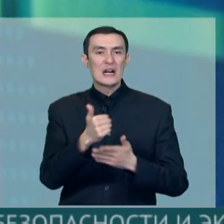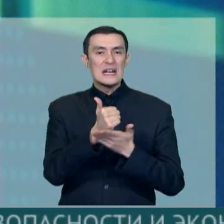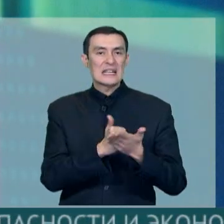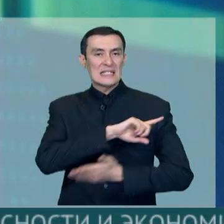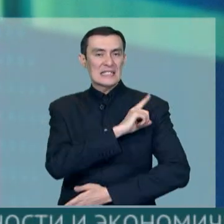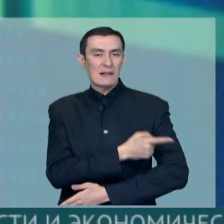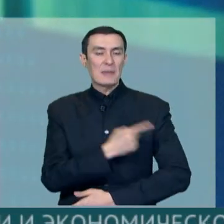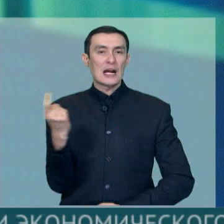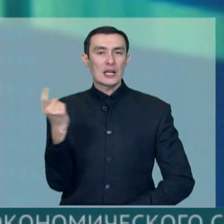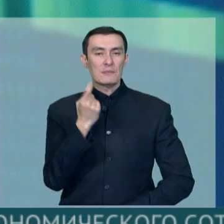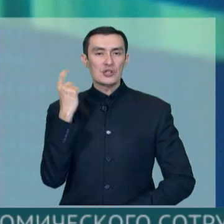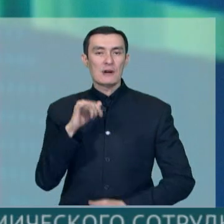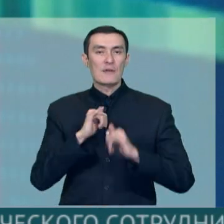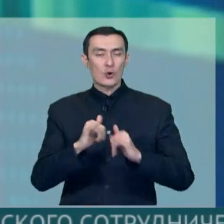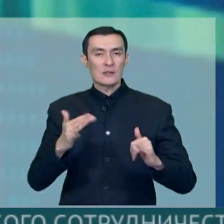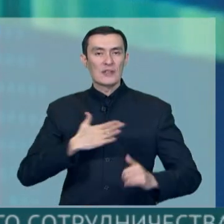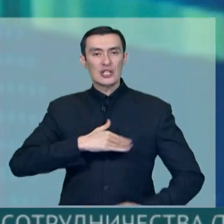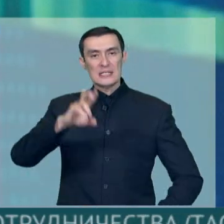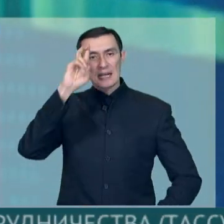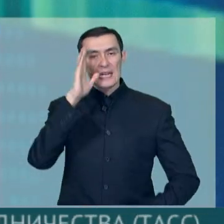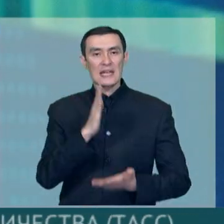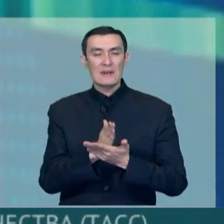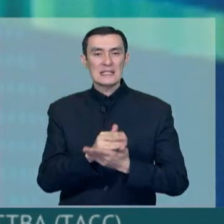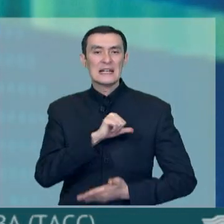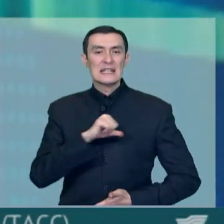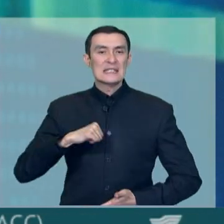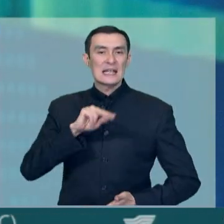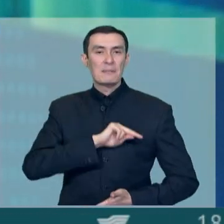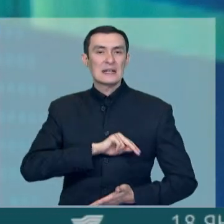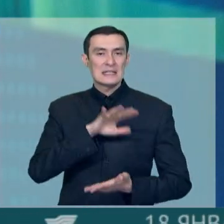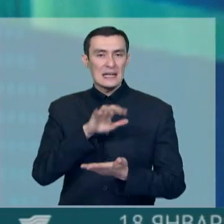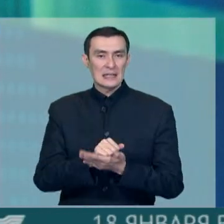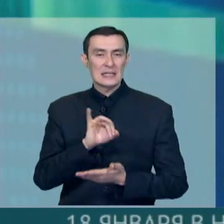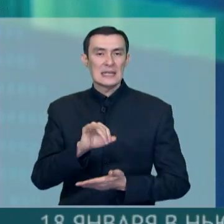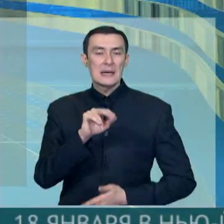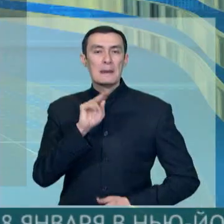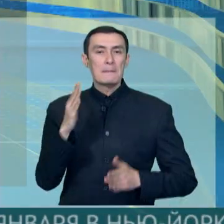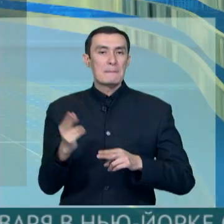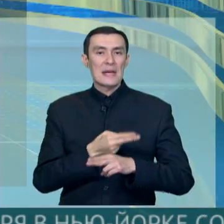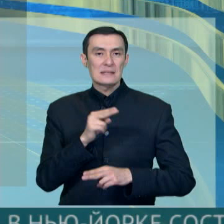резервом экономического роста в нашей стране являются самозанятые и безработные.